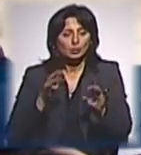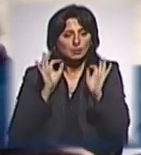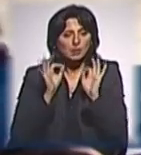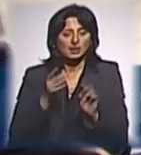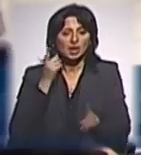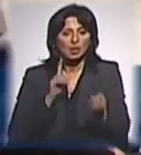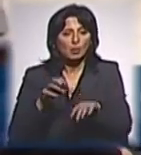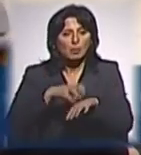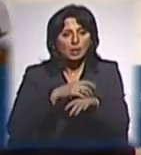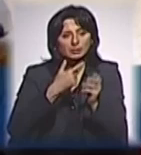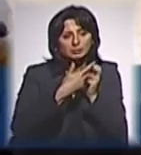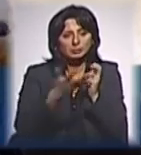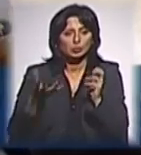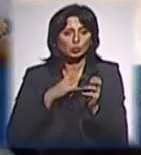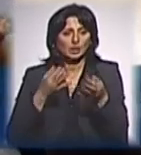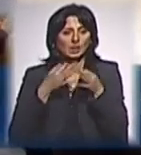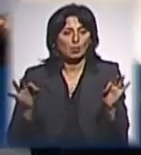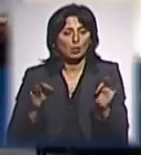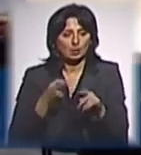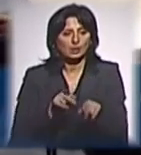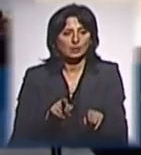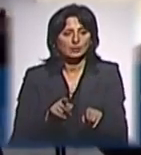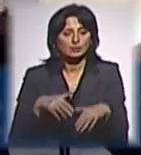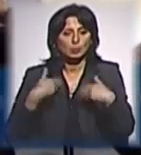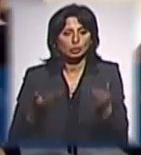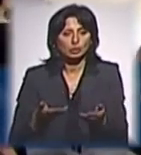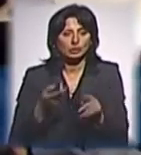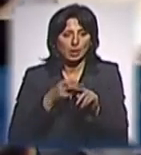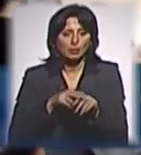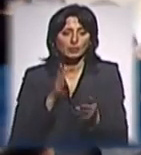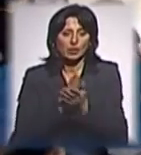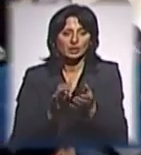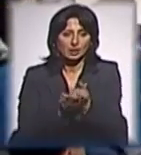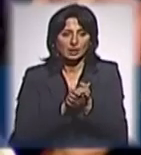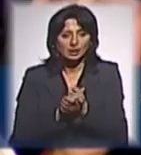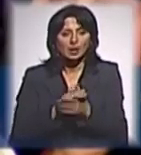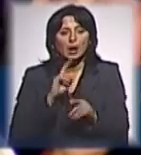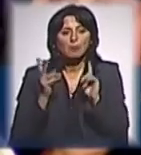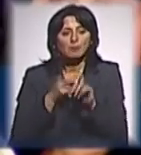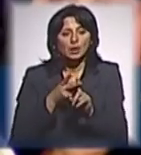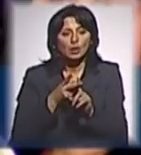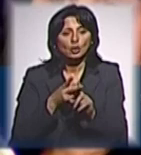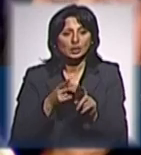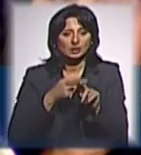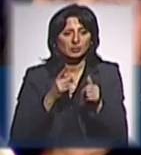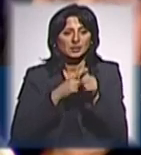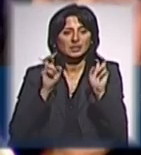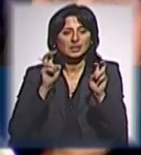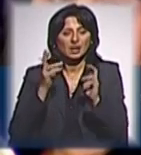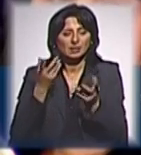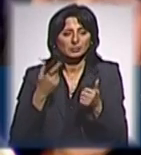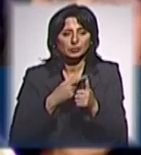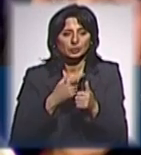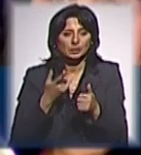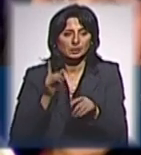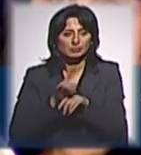მართლაც რეალური მრავალპარტიული დემოკრატია, ეს არის ჩვენი მოწოდება და ამიტომ ვართ ერთად. და მეორე, ის ფსევდო სახელწოდება